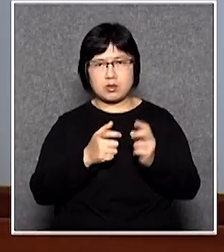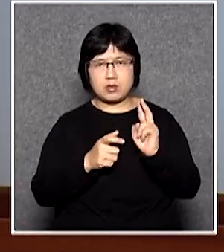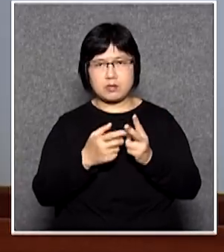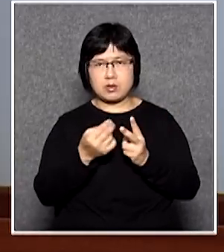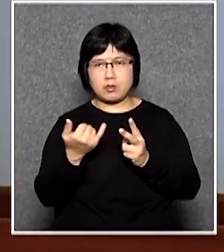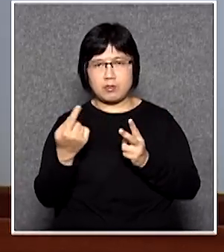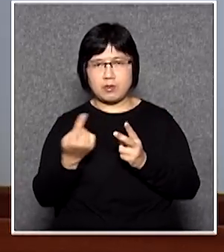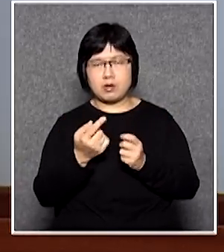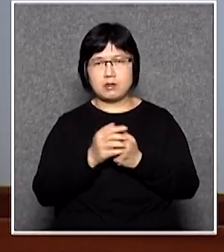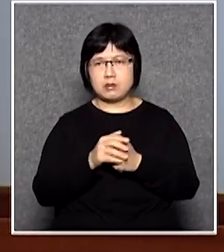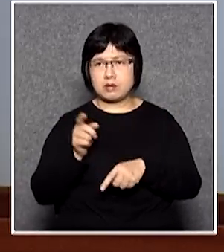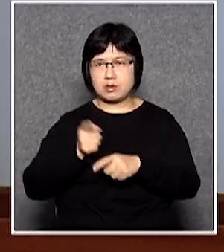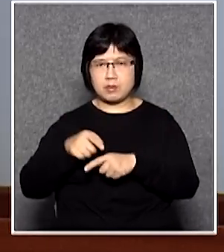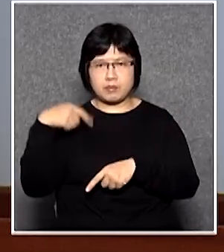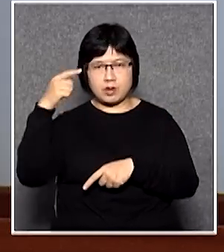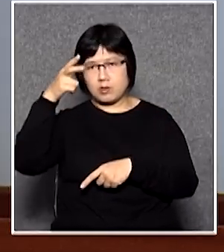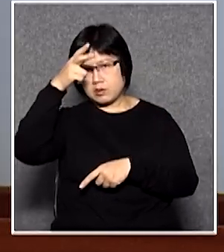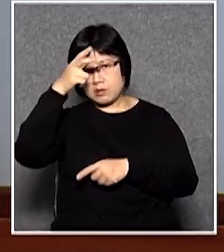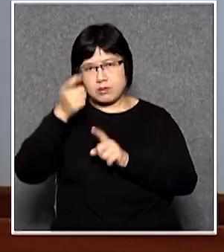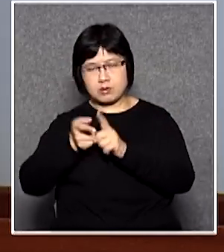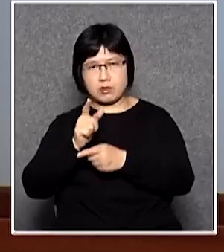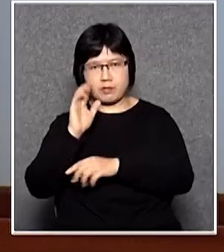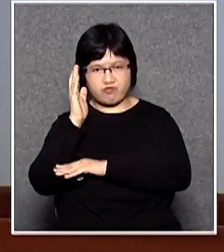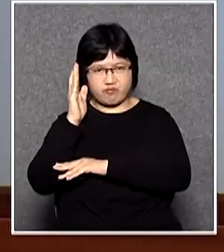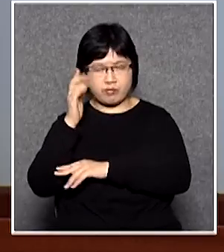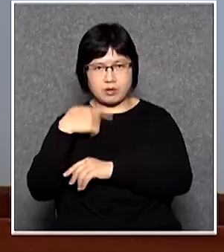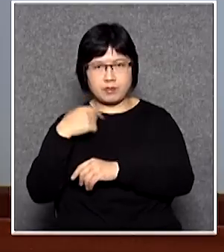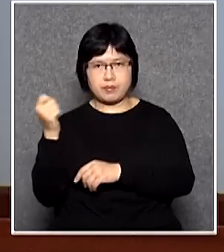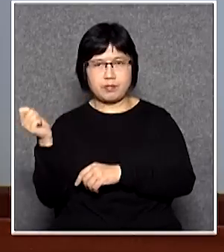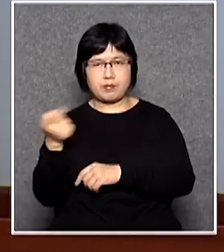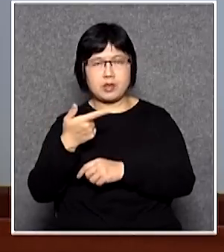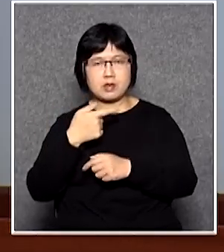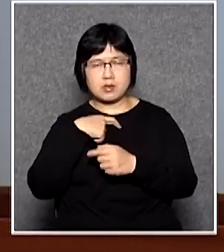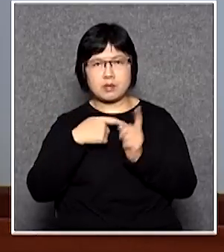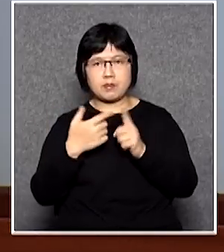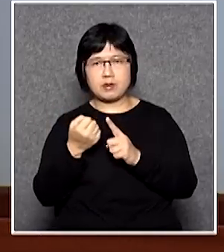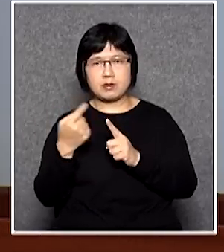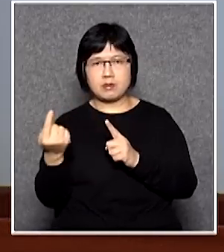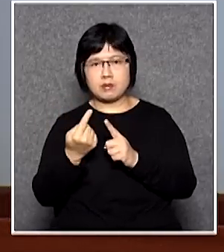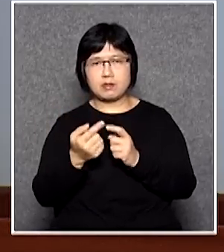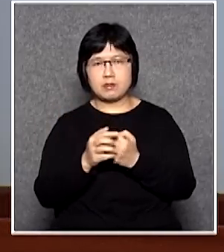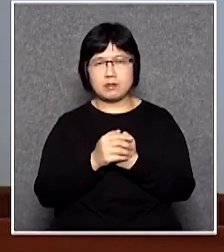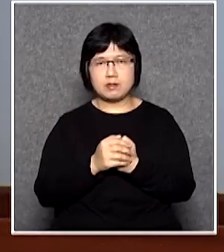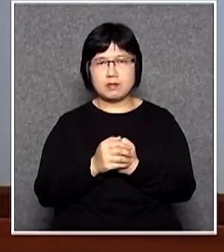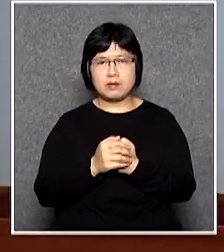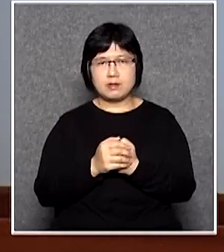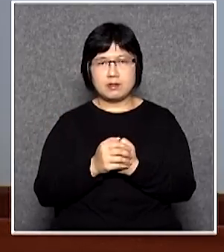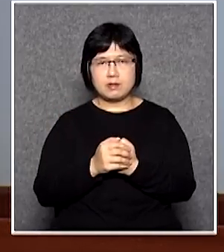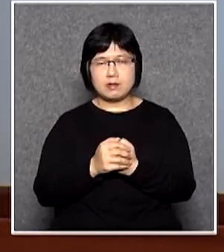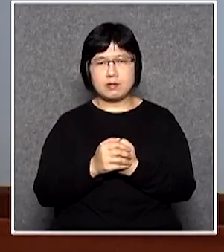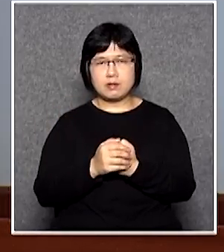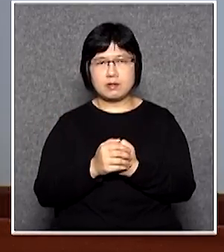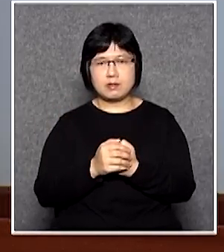足比真正的白宫发言人呢是多出接近150万港元。所以无论职